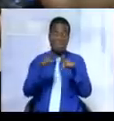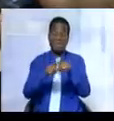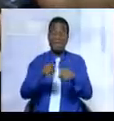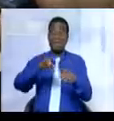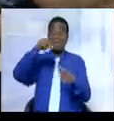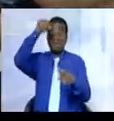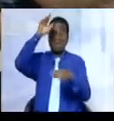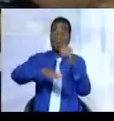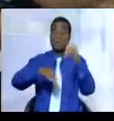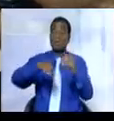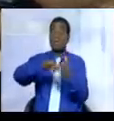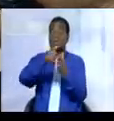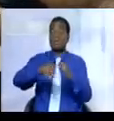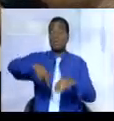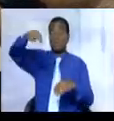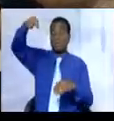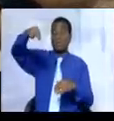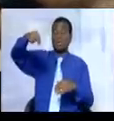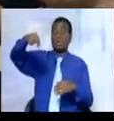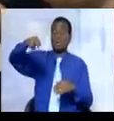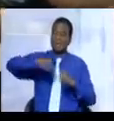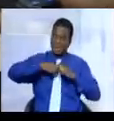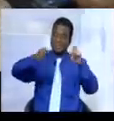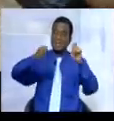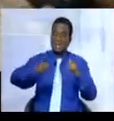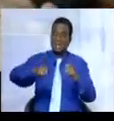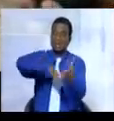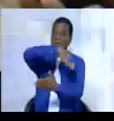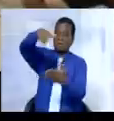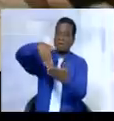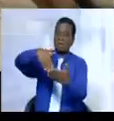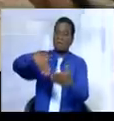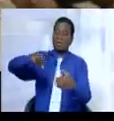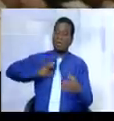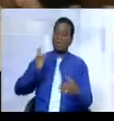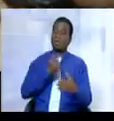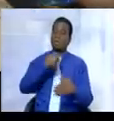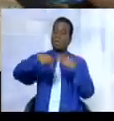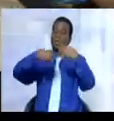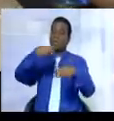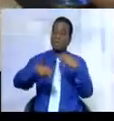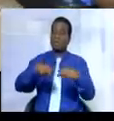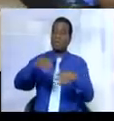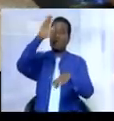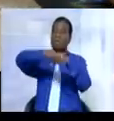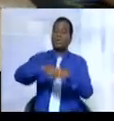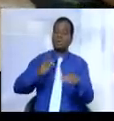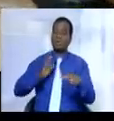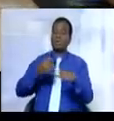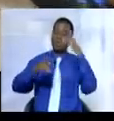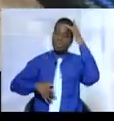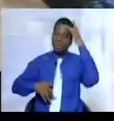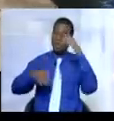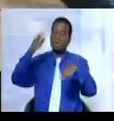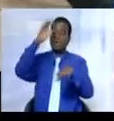ceux du Nord. Donc d'essayer de centrer un peu nos problèmes sur nos malades, sur